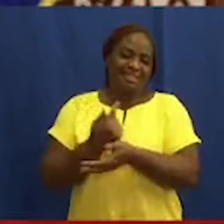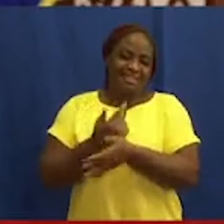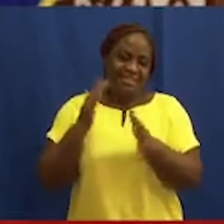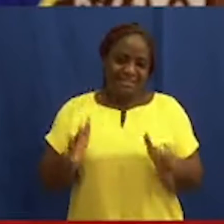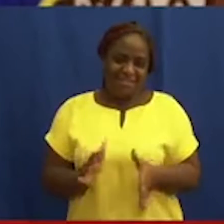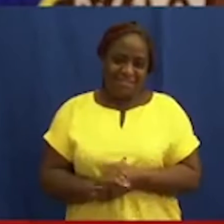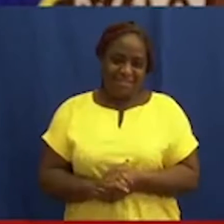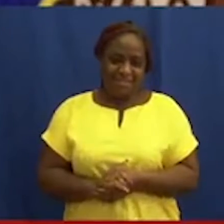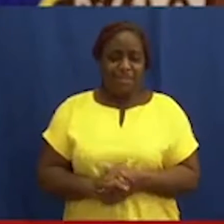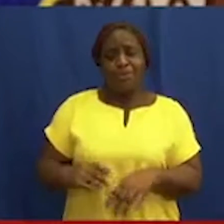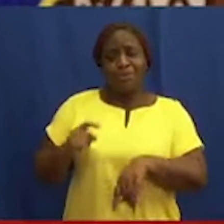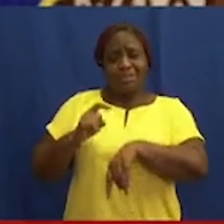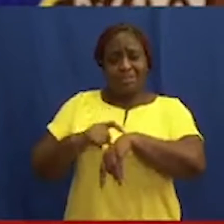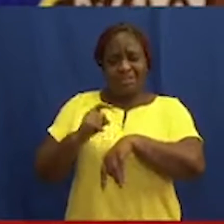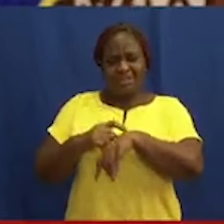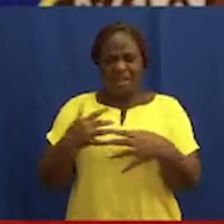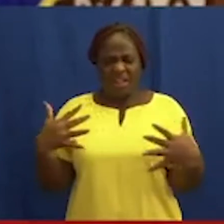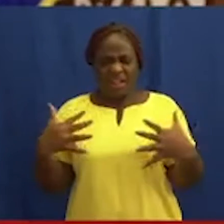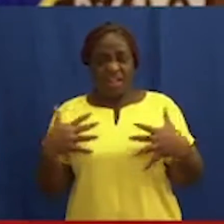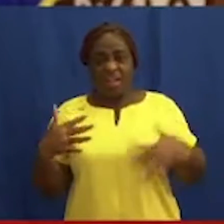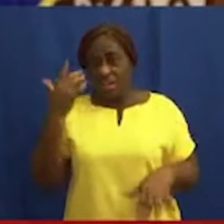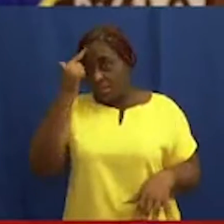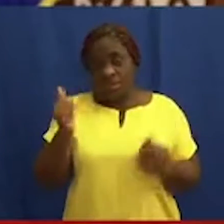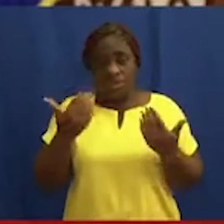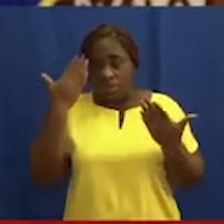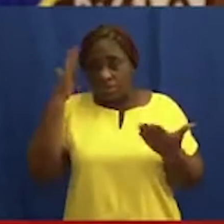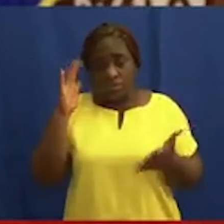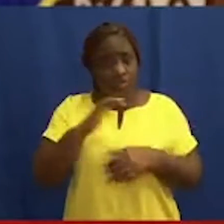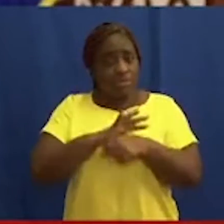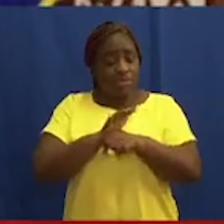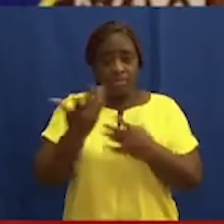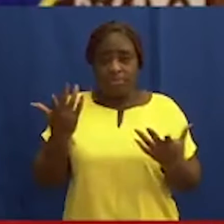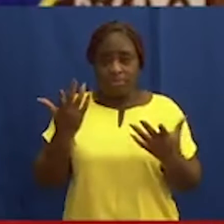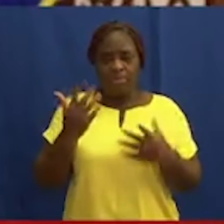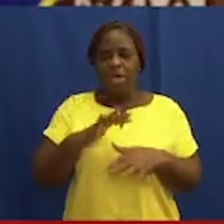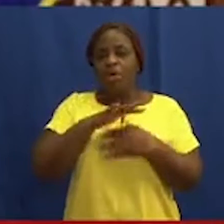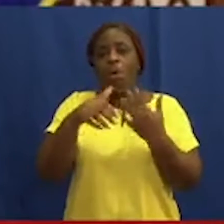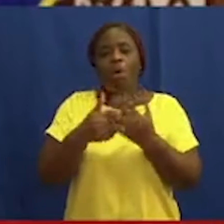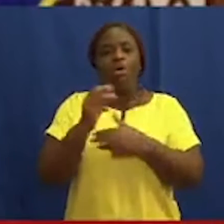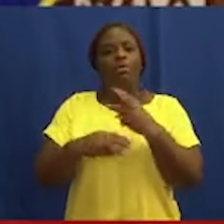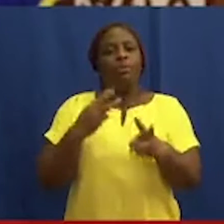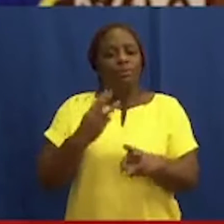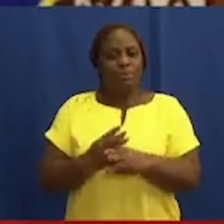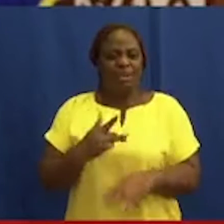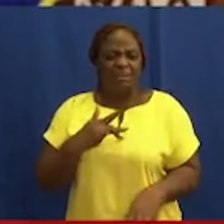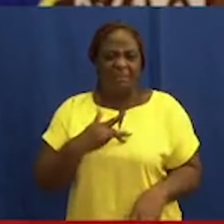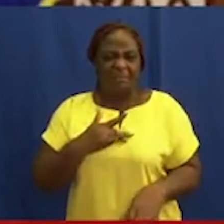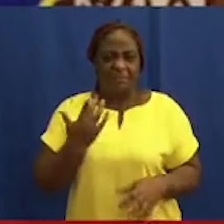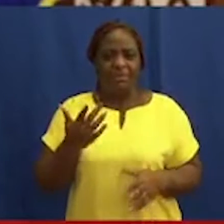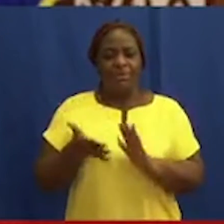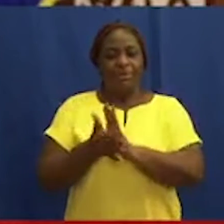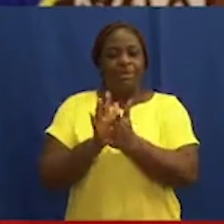ce mar fellow Ghanaians. Lokaci ne na tsoron abinda ka iya zuwa, kuma duk duniya tana